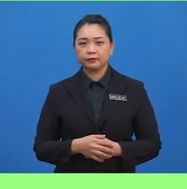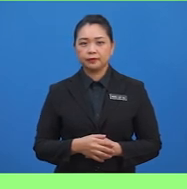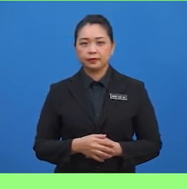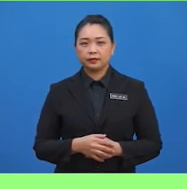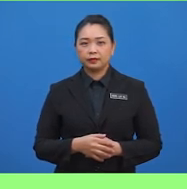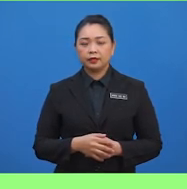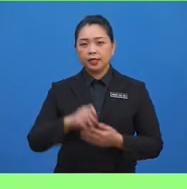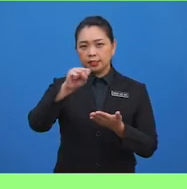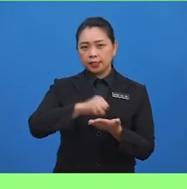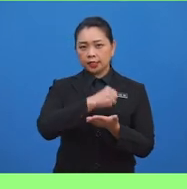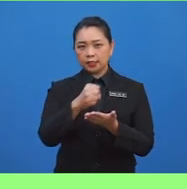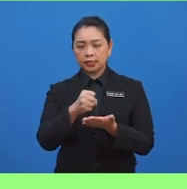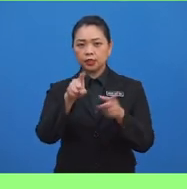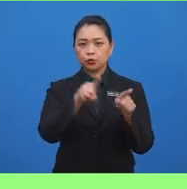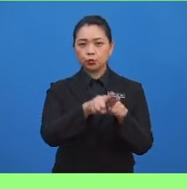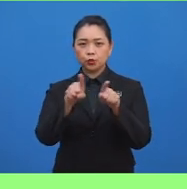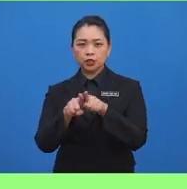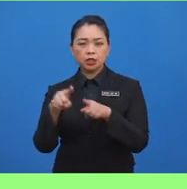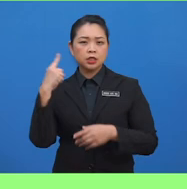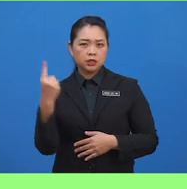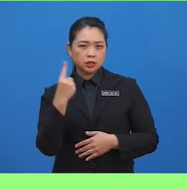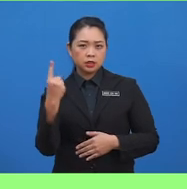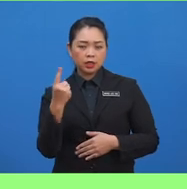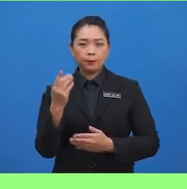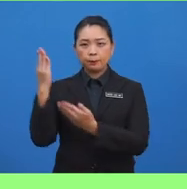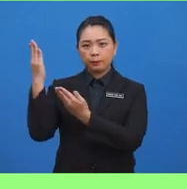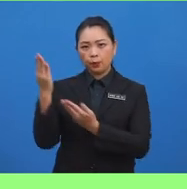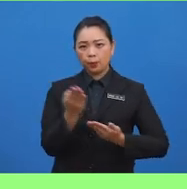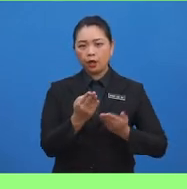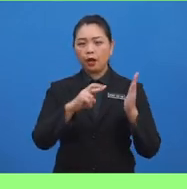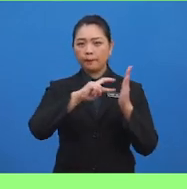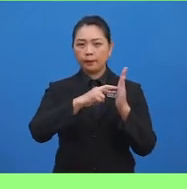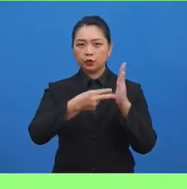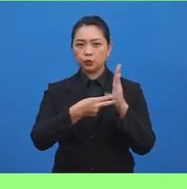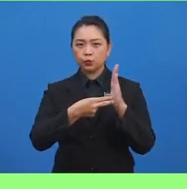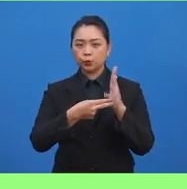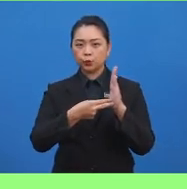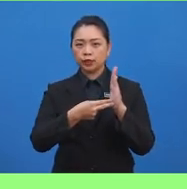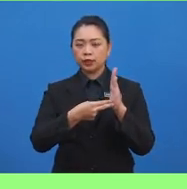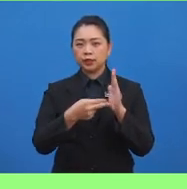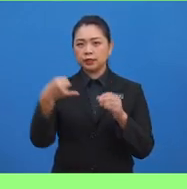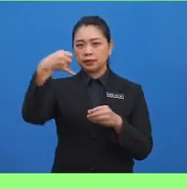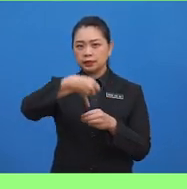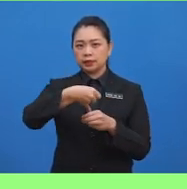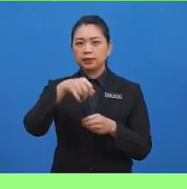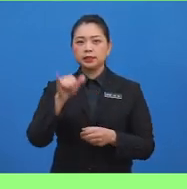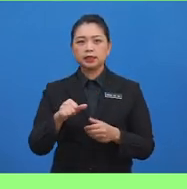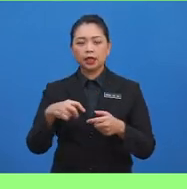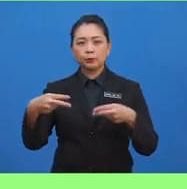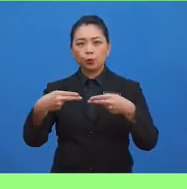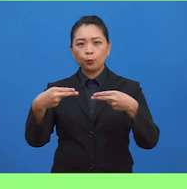syair juga sering membawa maksud isi yang berhubung dengan